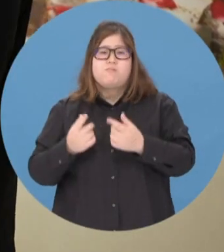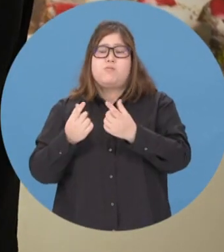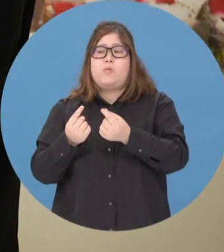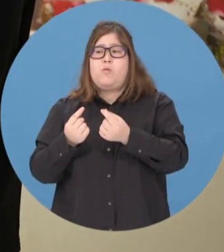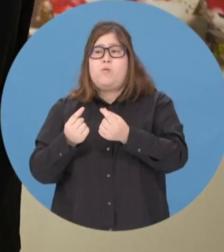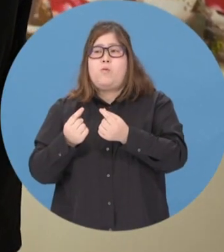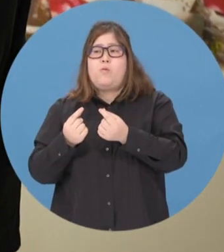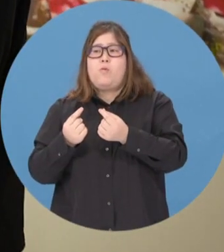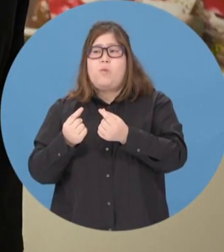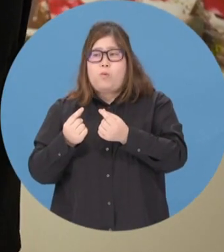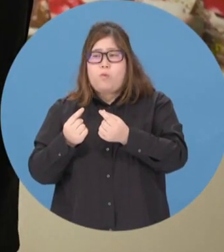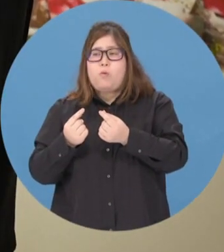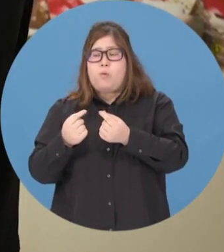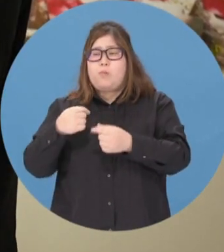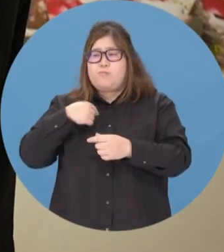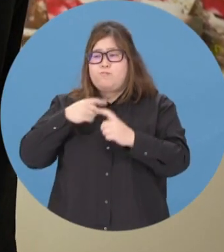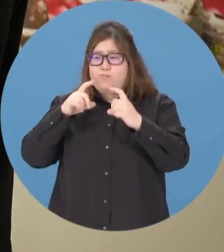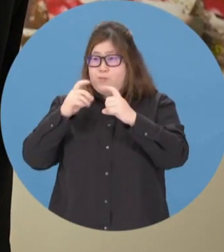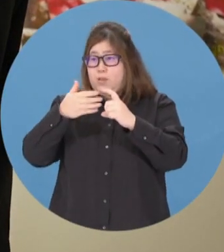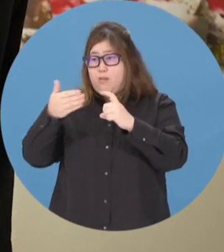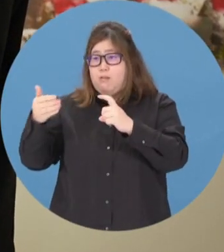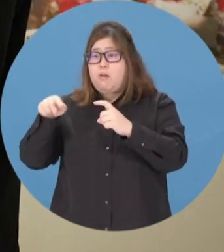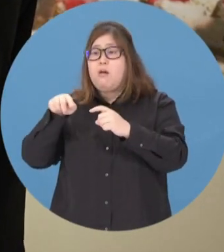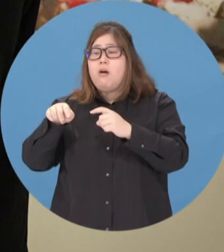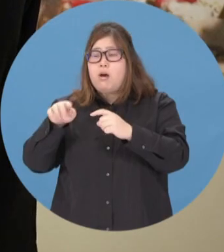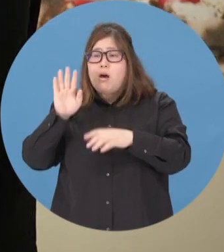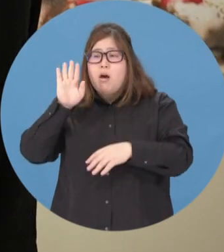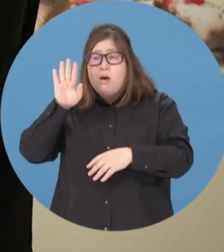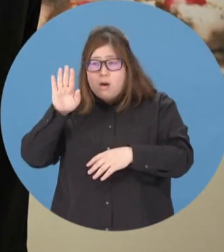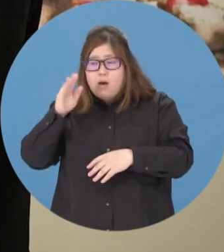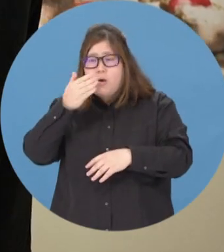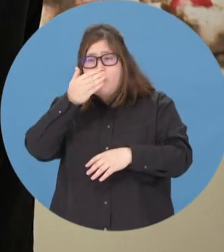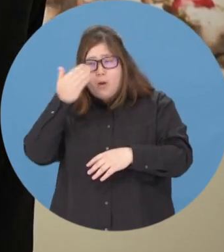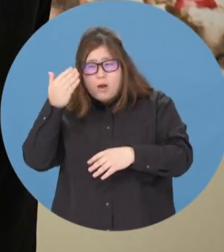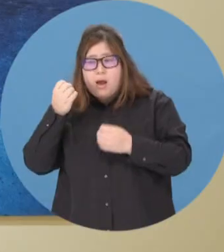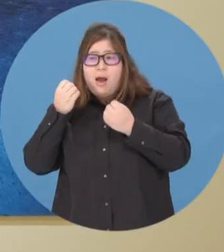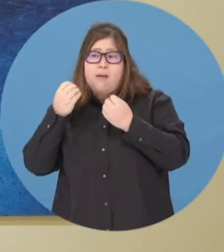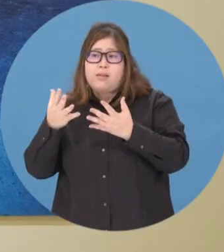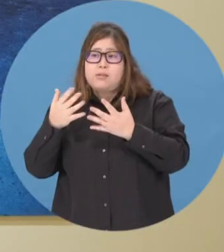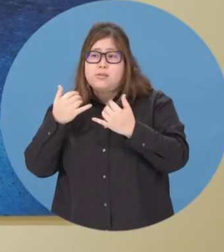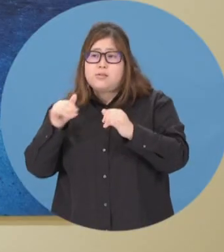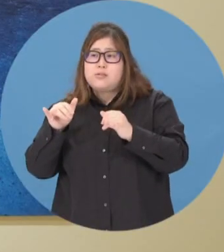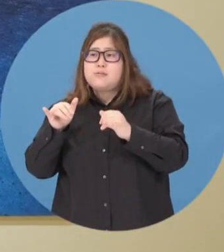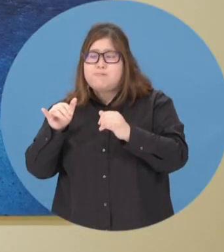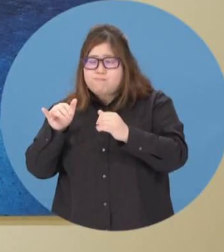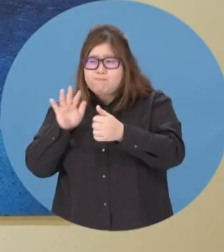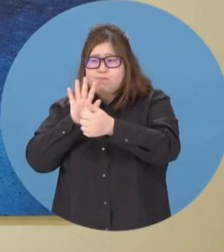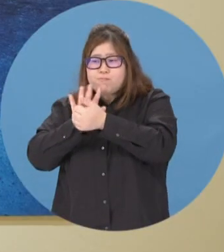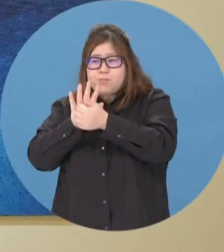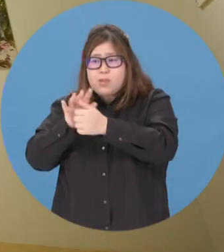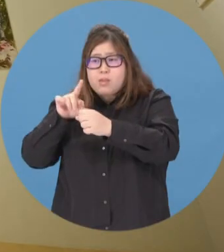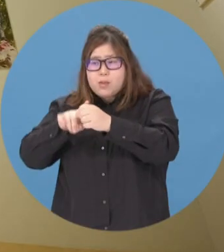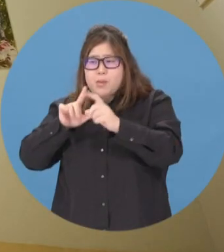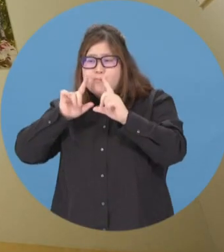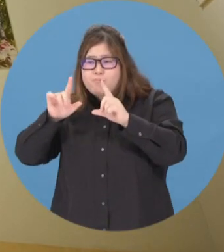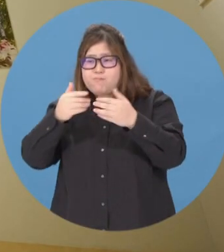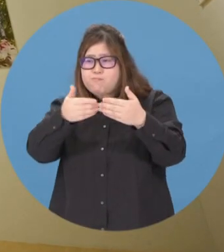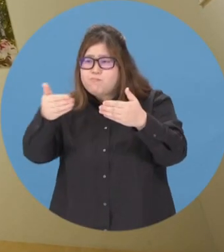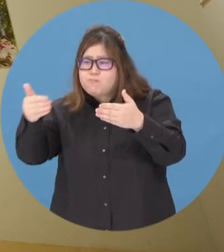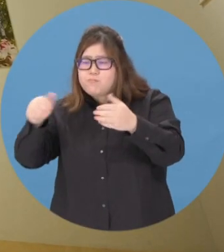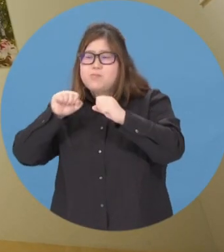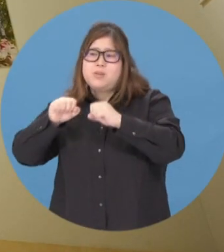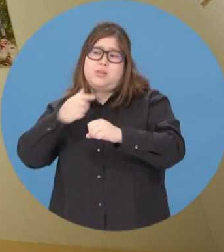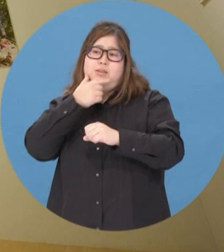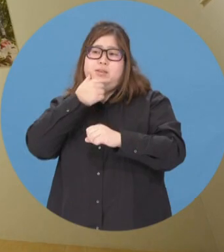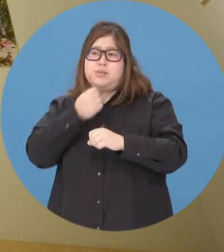西桂町の風景展、僕が撮ったものですけど、ゆくゆくは若手中堅のアーティストの支援のための発表の場として使っ